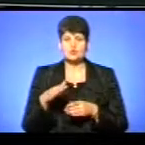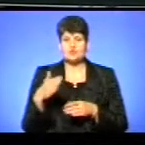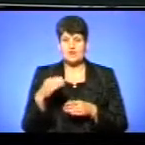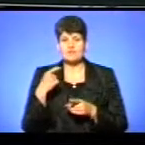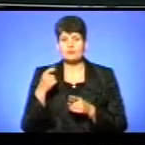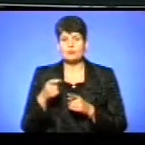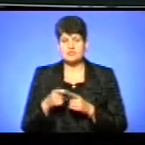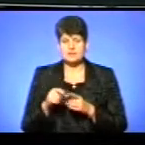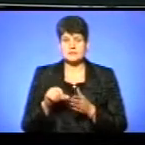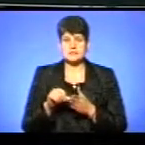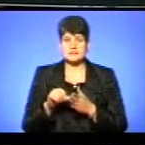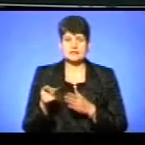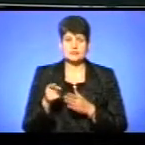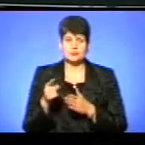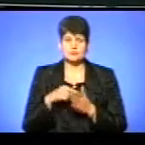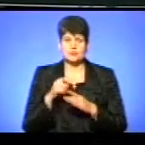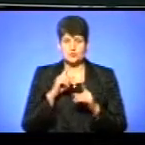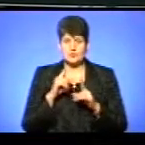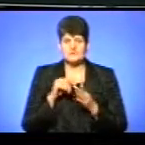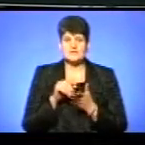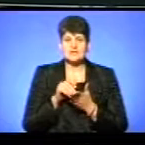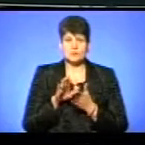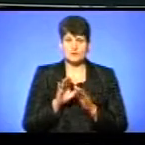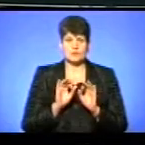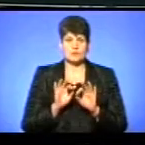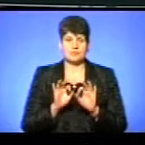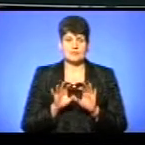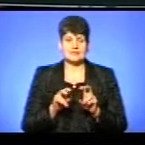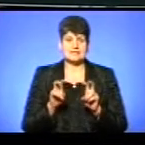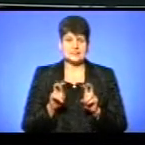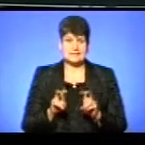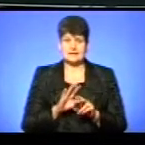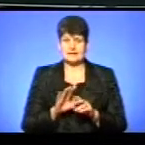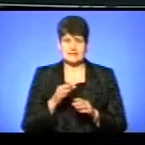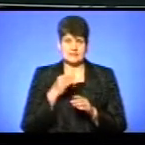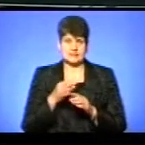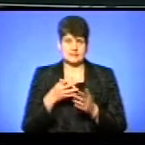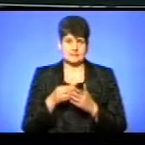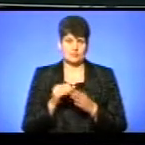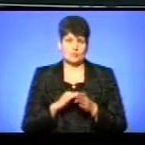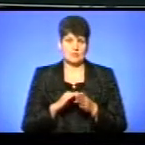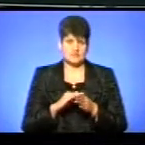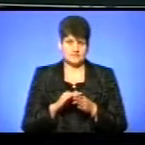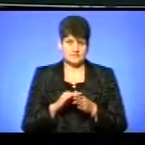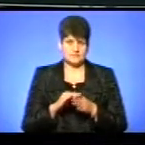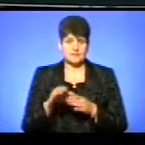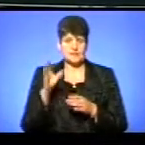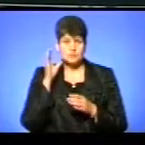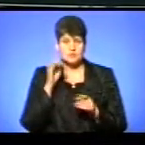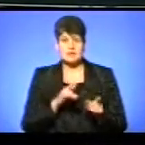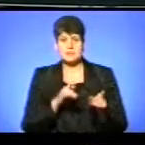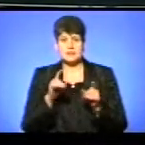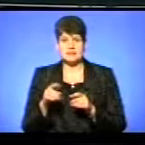відповідача. Представник Тернопільської міської ради відмовився коментувати засідання і не назвав свого прізвища. Слухання перенесли